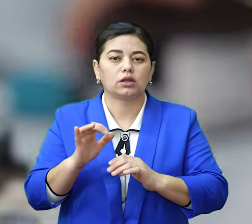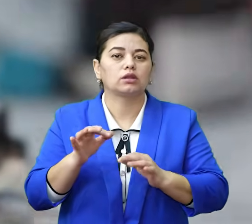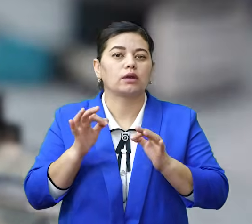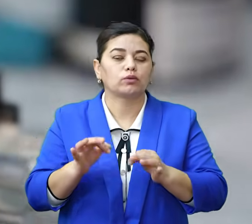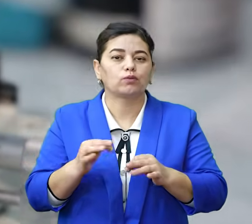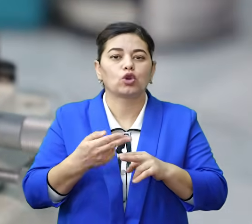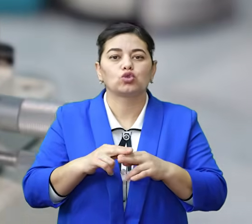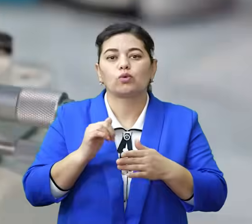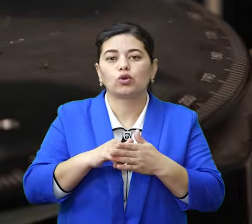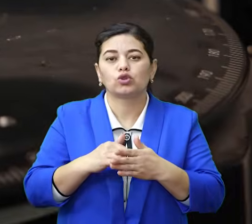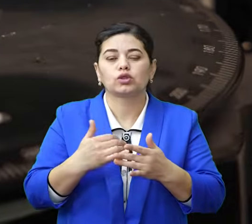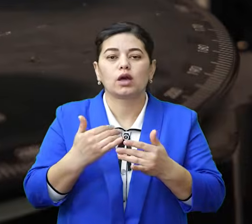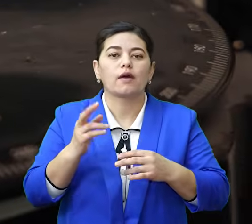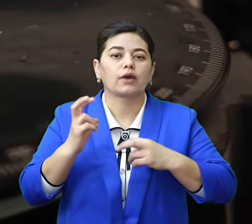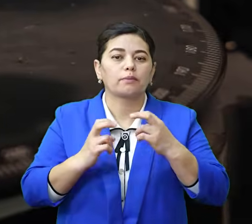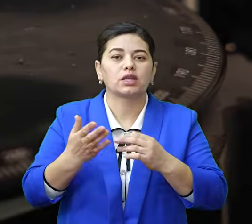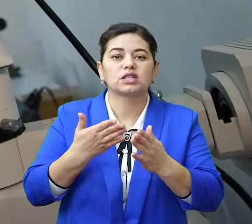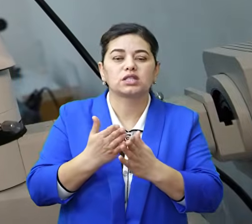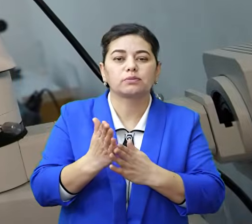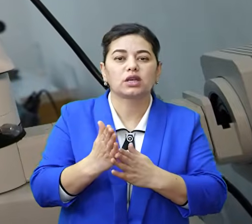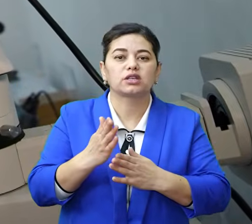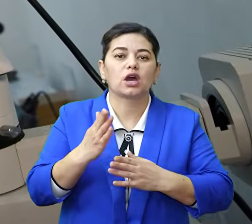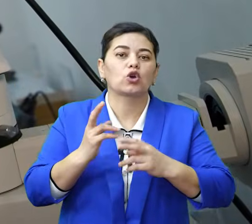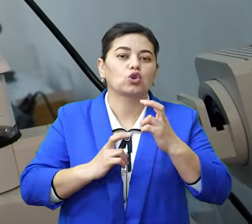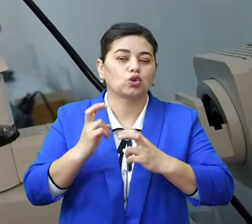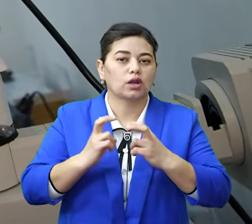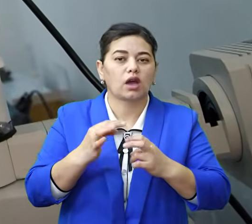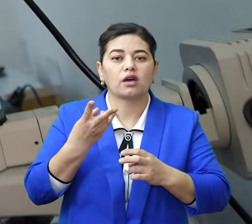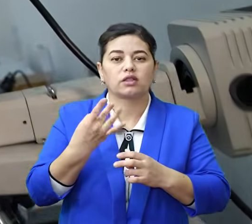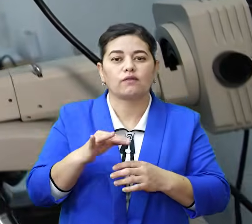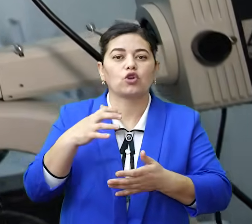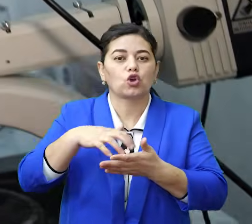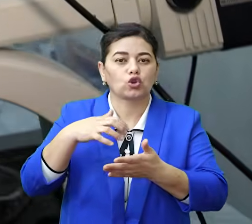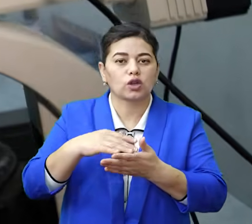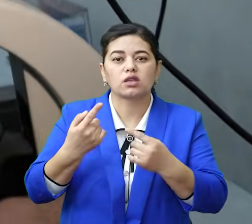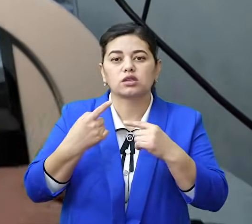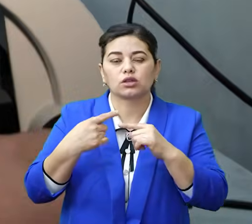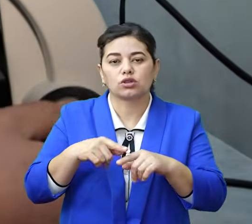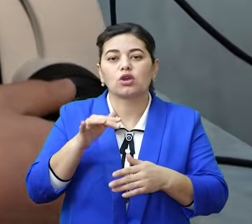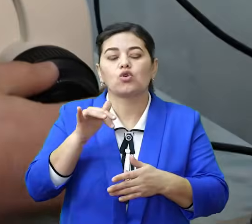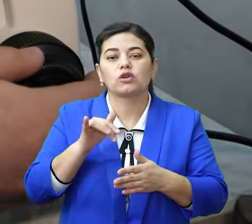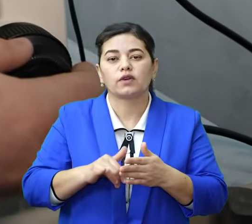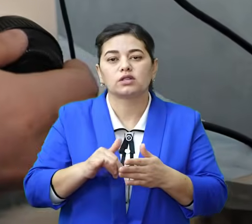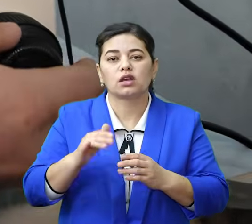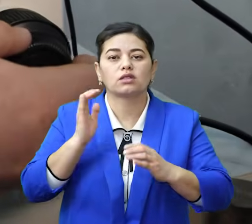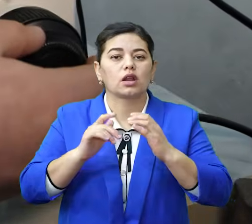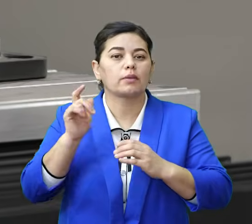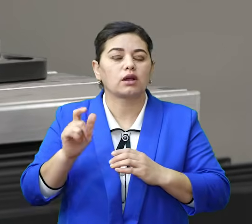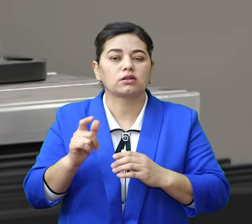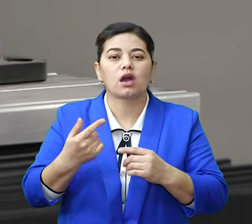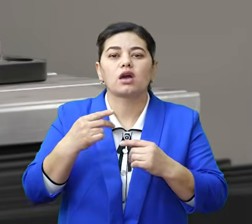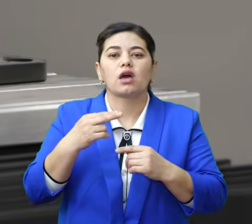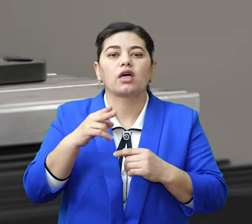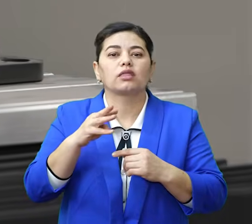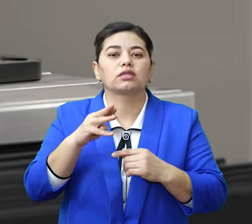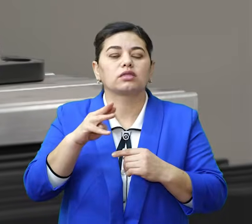gap. Shu bois aynan kombinat tizimidagi korxonalarning o'zida Navoiy konchilik va texnologiya universiteti talabalarining